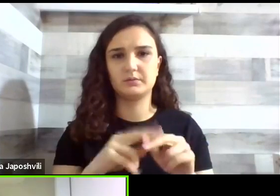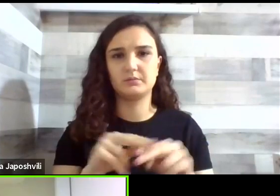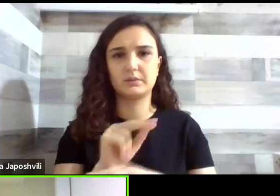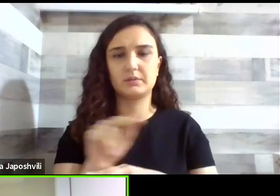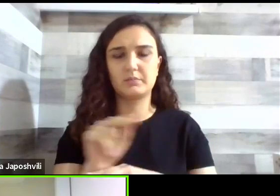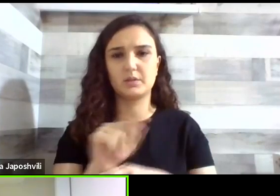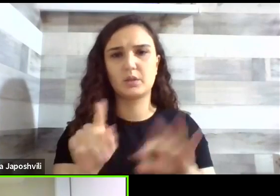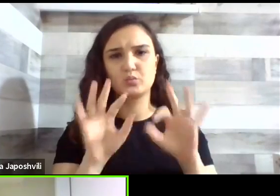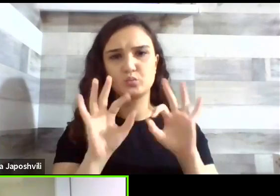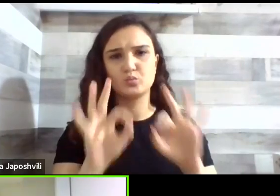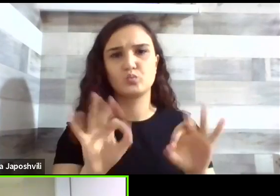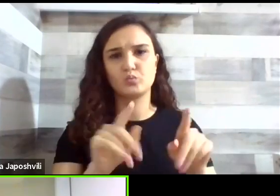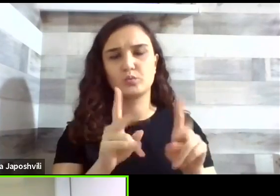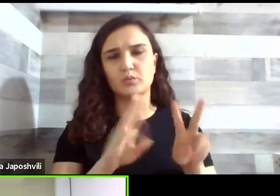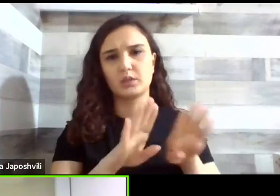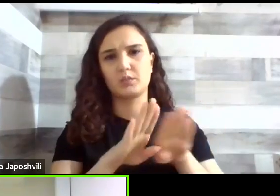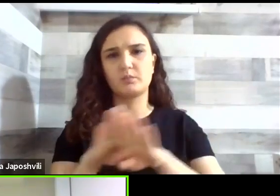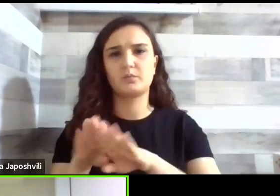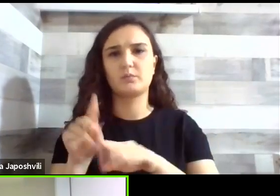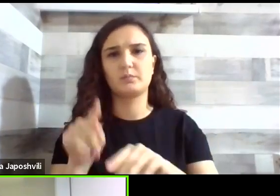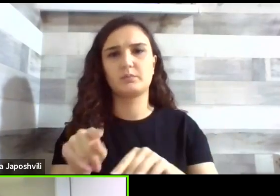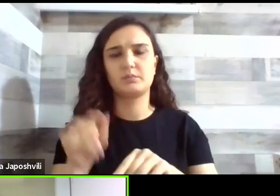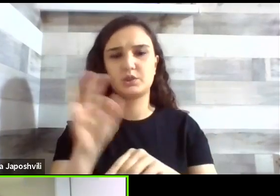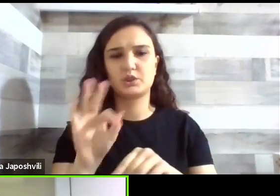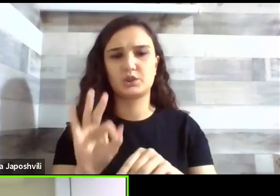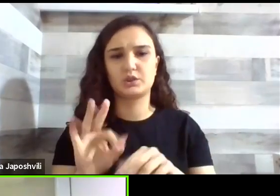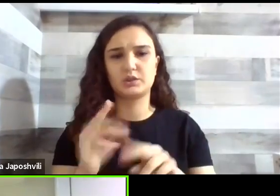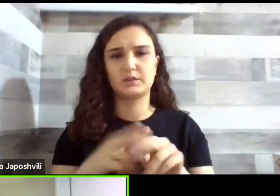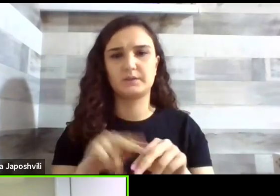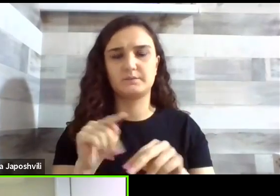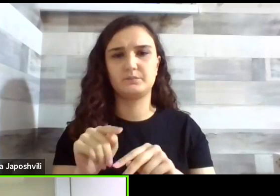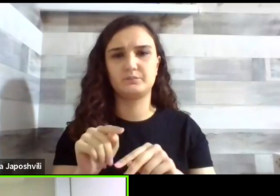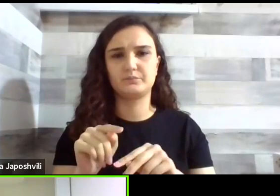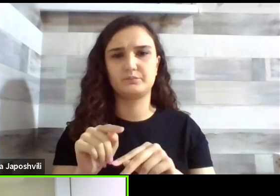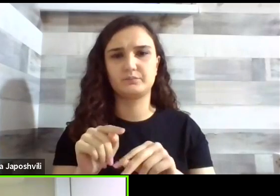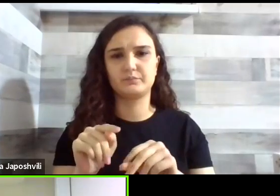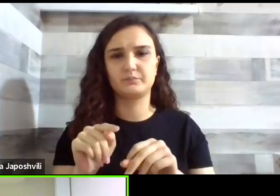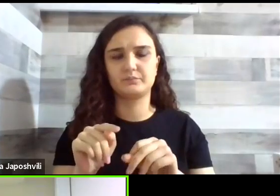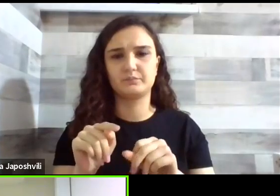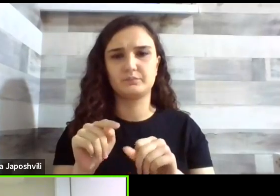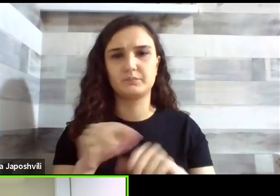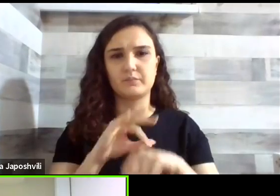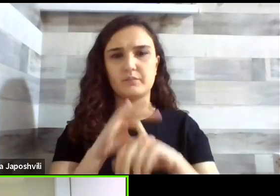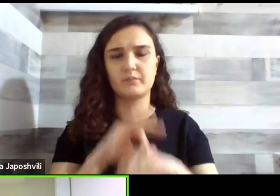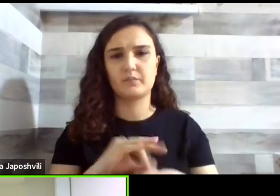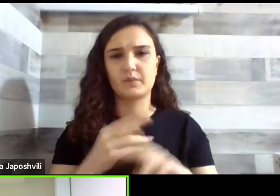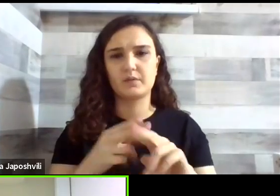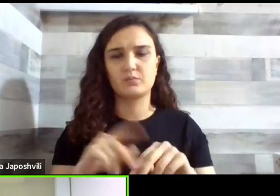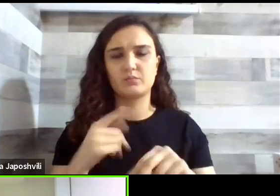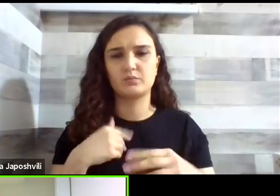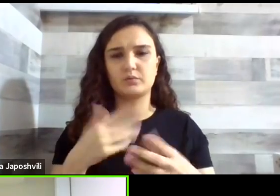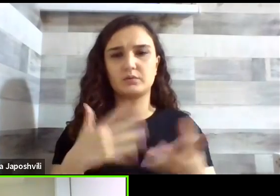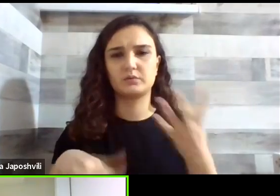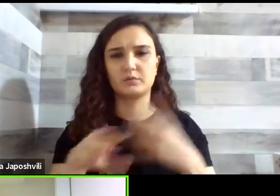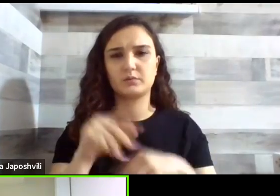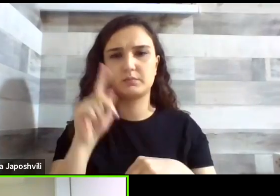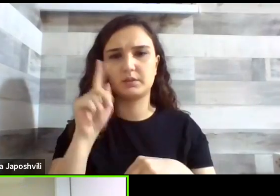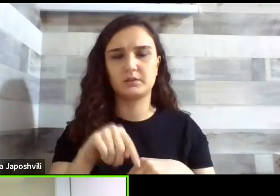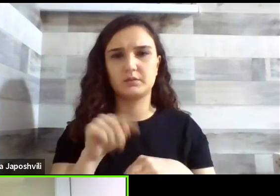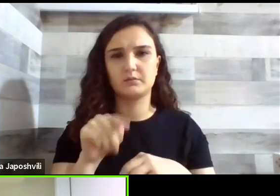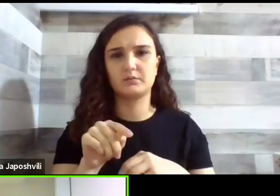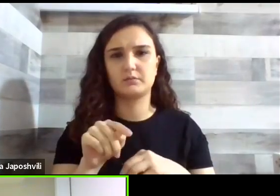იმ თანმიმდევრობით, ზუსტად იმ სიხშირით და ასე შემდეგ წარიმართოს, ხო? რომ ჩვენ ყველამ ვიცით